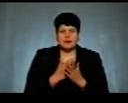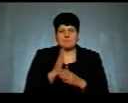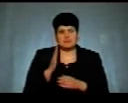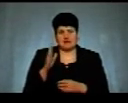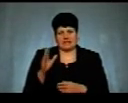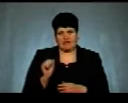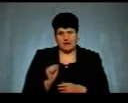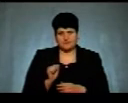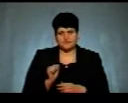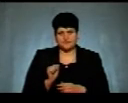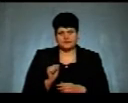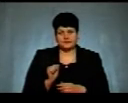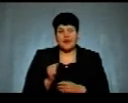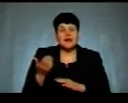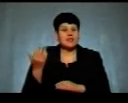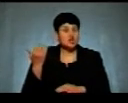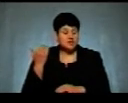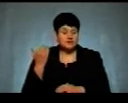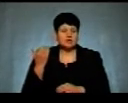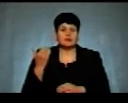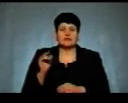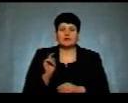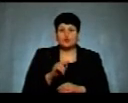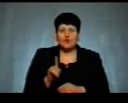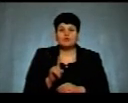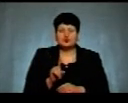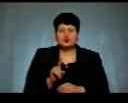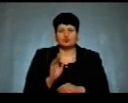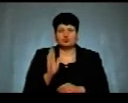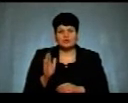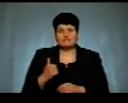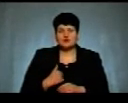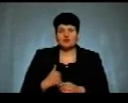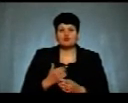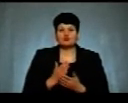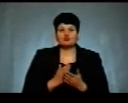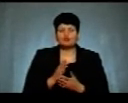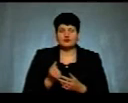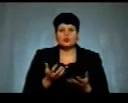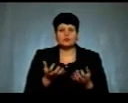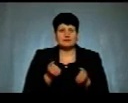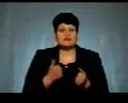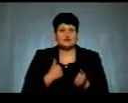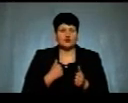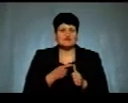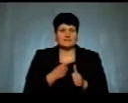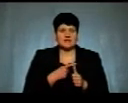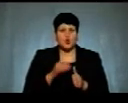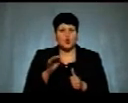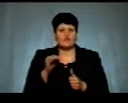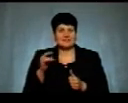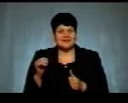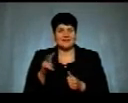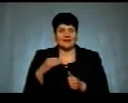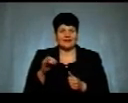перспектива. Раніше для того, щоб стати військовослужбовцем і отримати військове звання офіцера, лейтенанта, треба